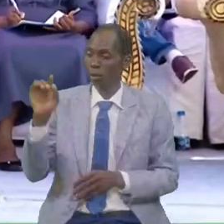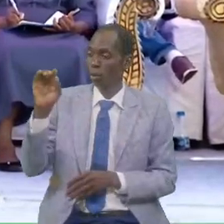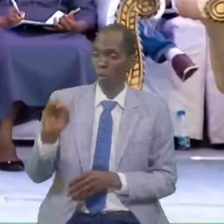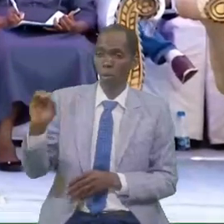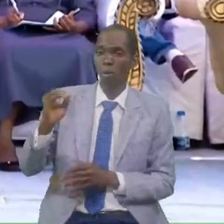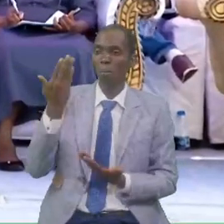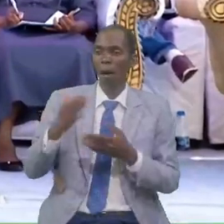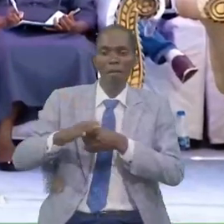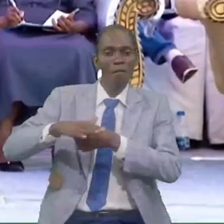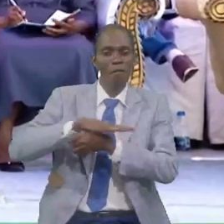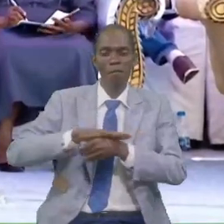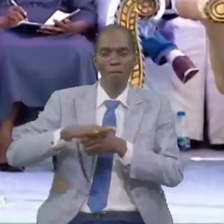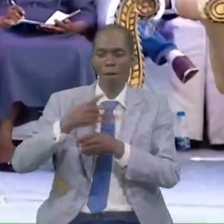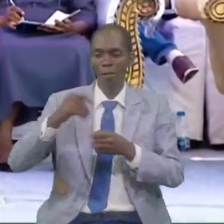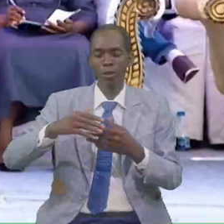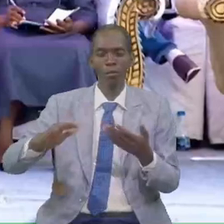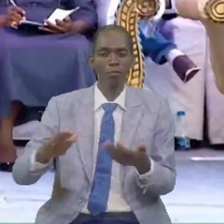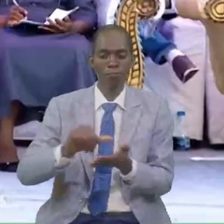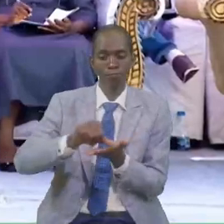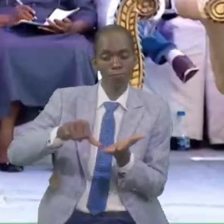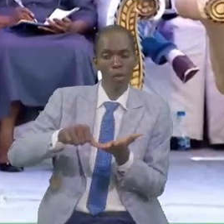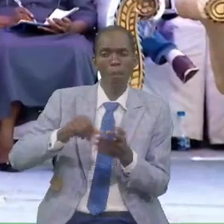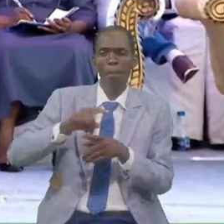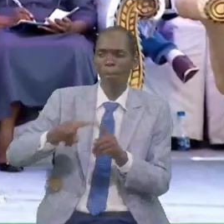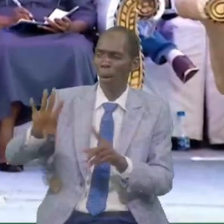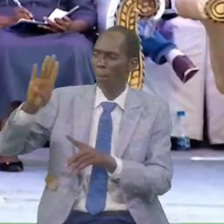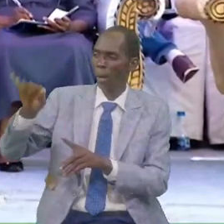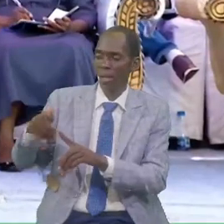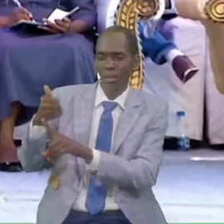Le zéro peut occuper toute une page, mais tout seul.